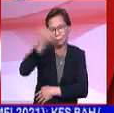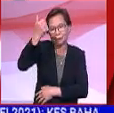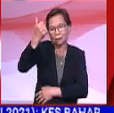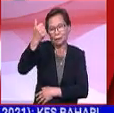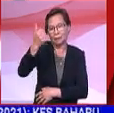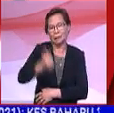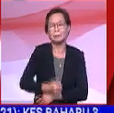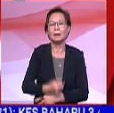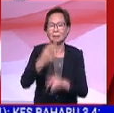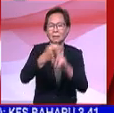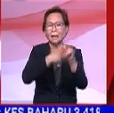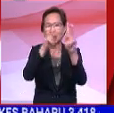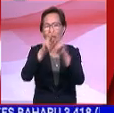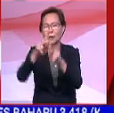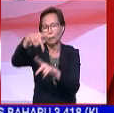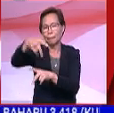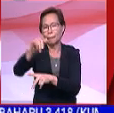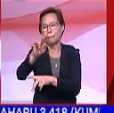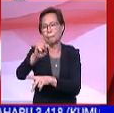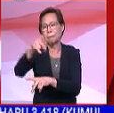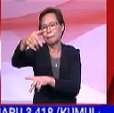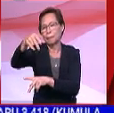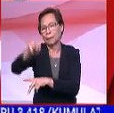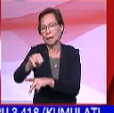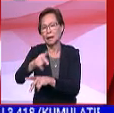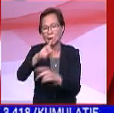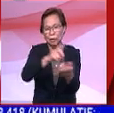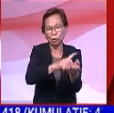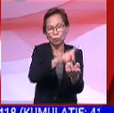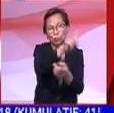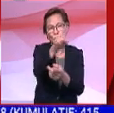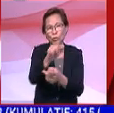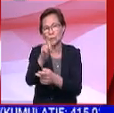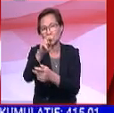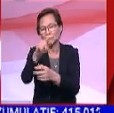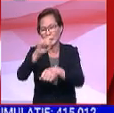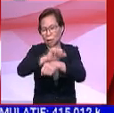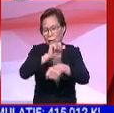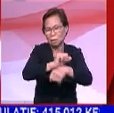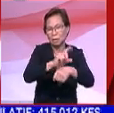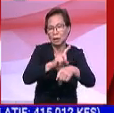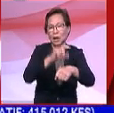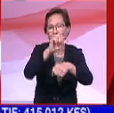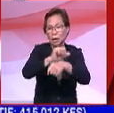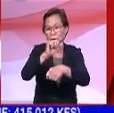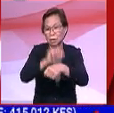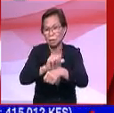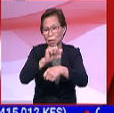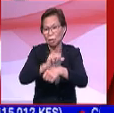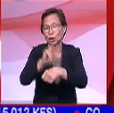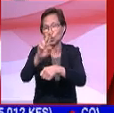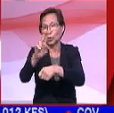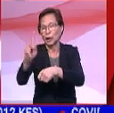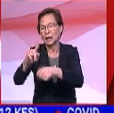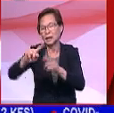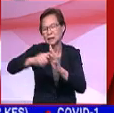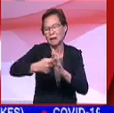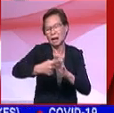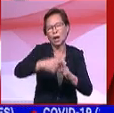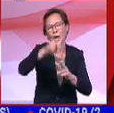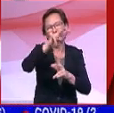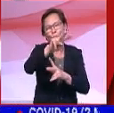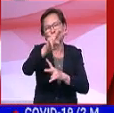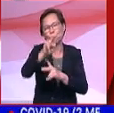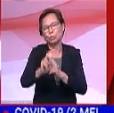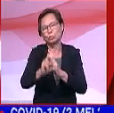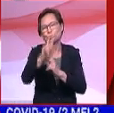anak perantau dari Kampung Pimping Membakut, Dr. Zainab Kasim yang bertugas di Kota London, United Kingdom sejak hampir